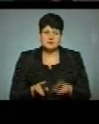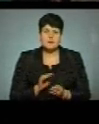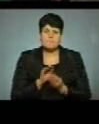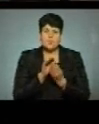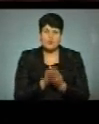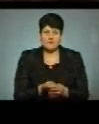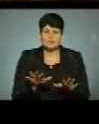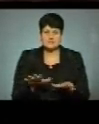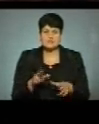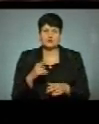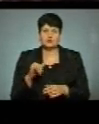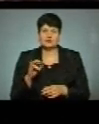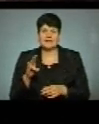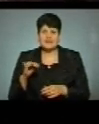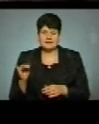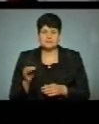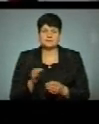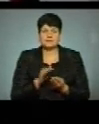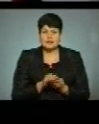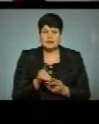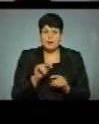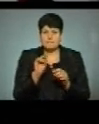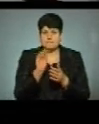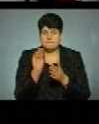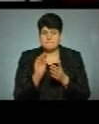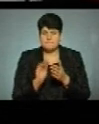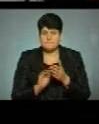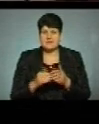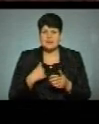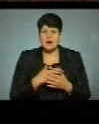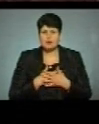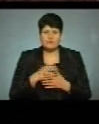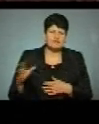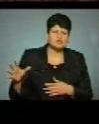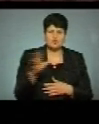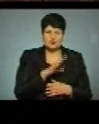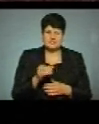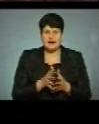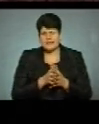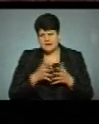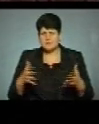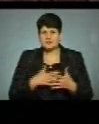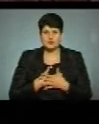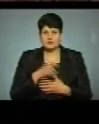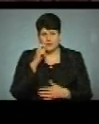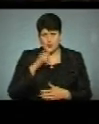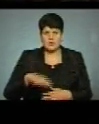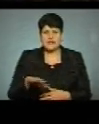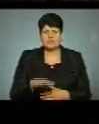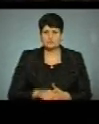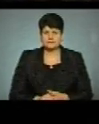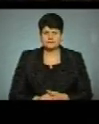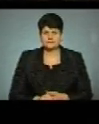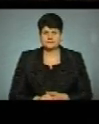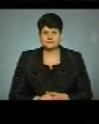Капіноса на місцевому Дунаївському кладовищі. На його пам'ятнику написали: «Я любив вас усіх та найбільше любив Україну».